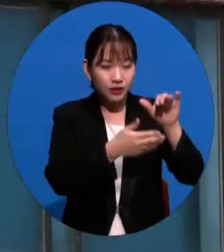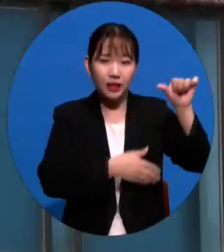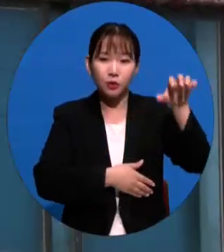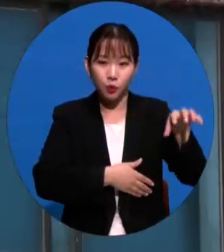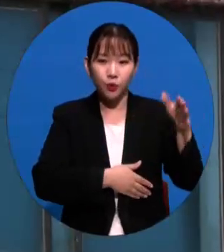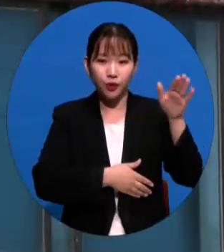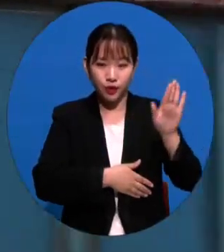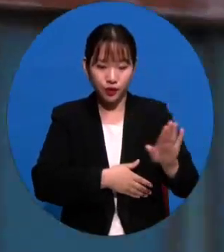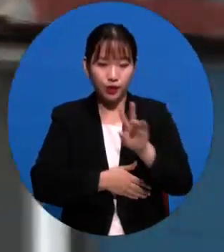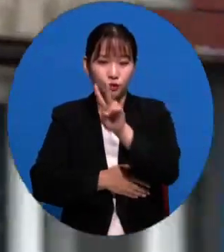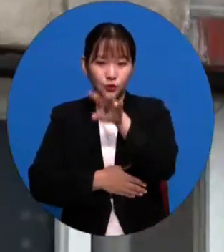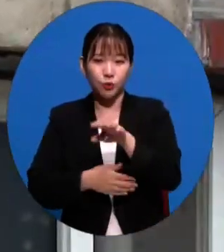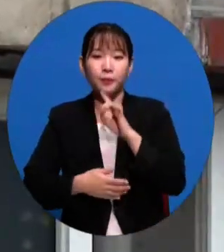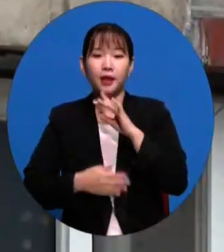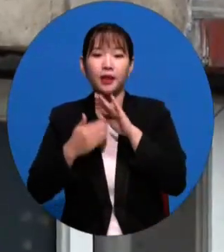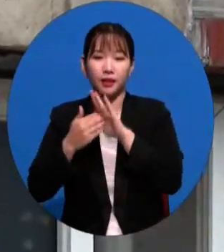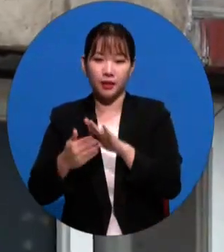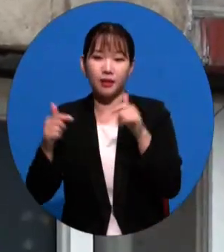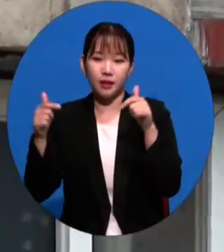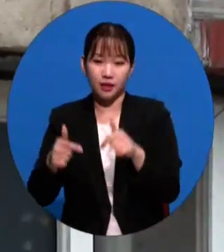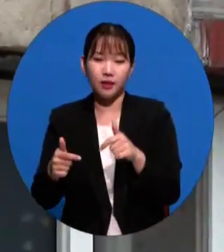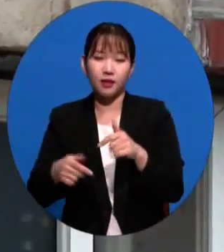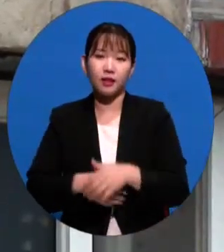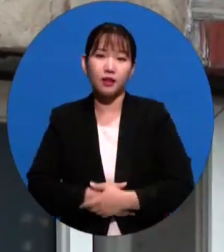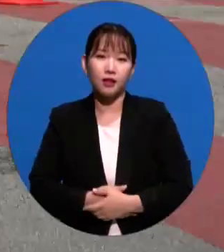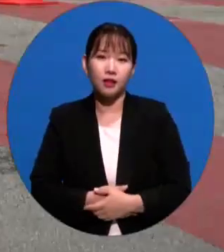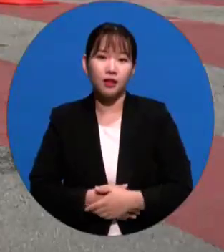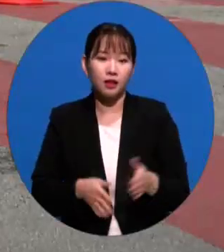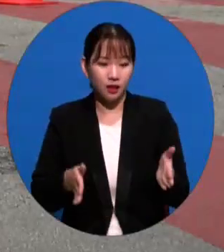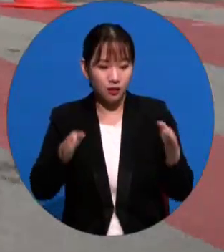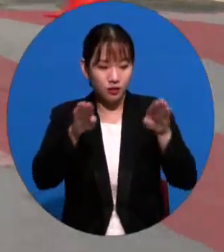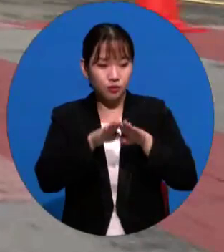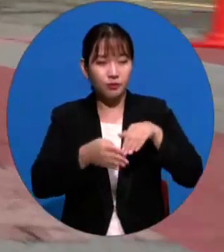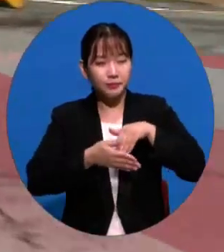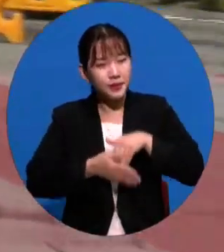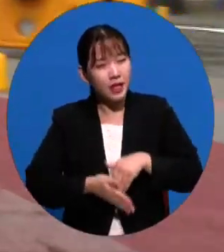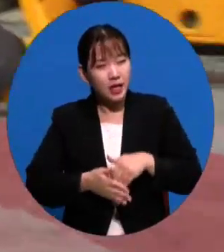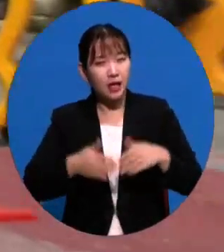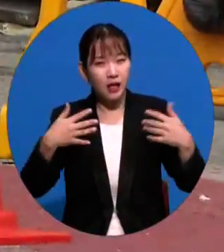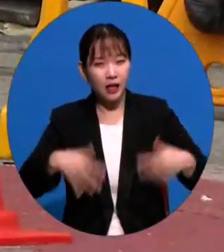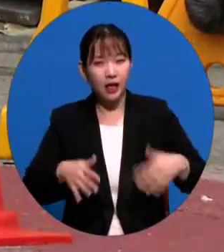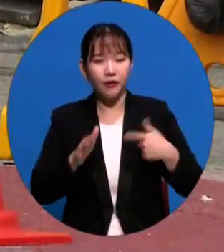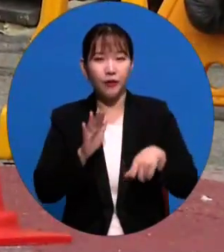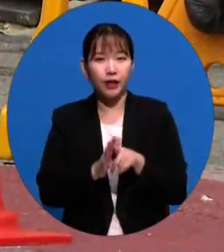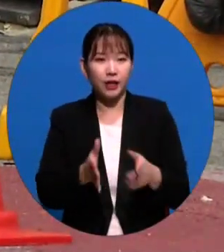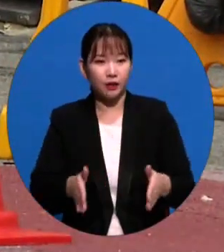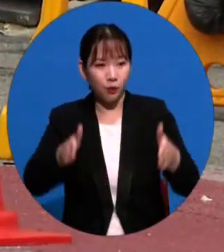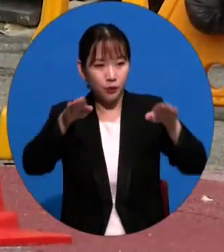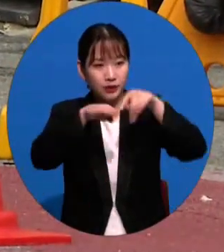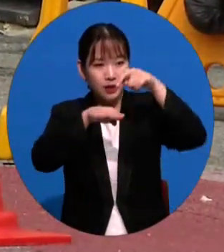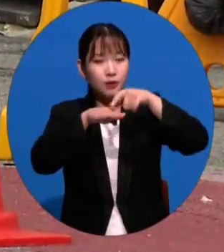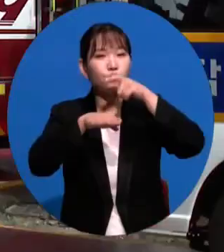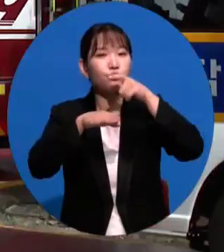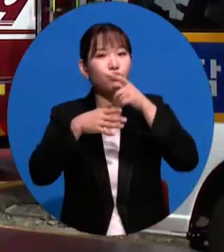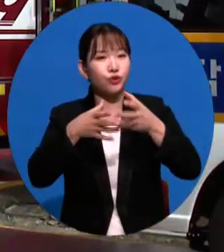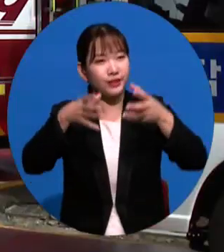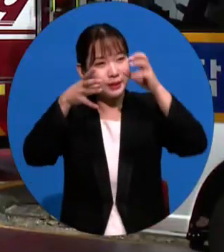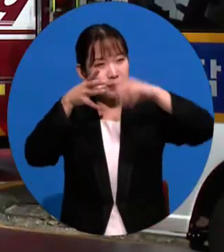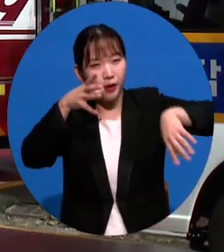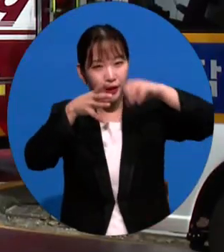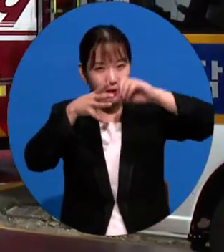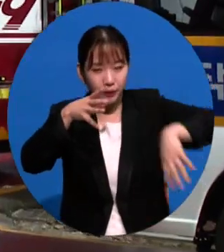2개 구간으로 축소할 예정입니다. 또 건축물 하중 완화를 위한 옥상 물탱크 배수와